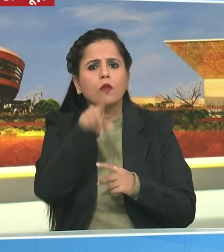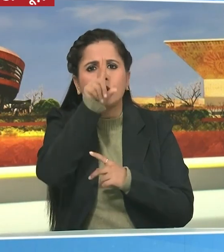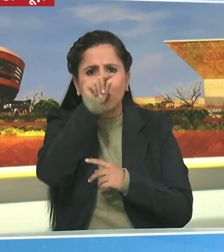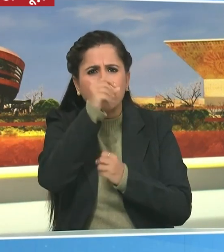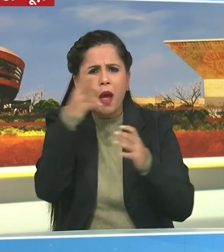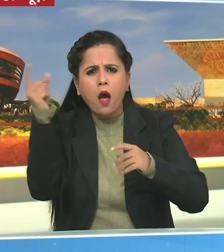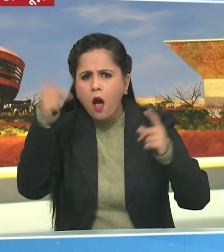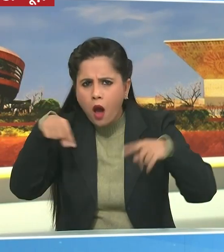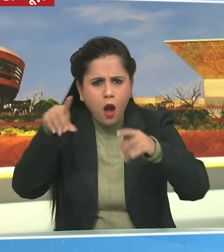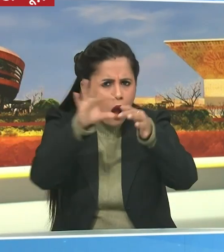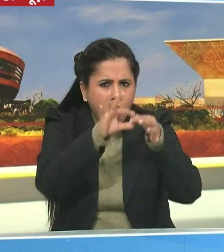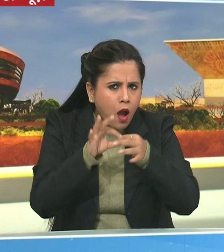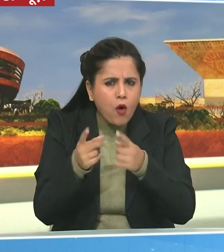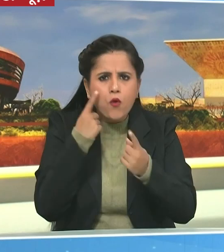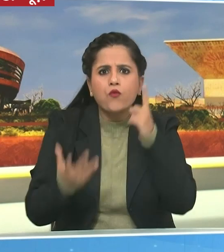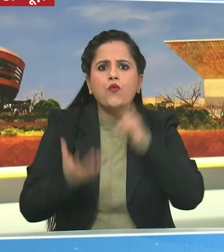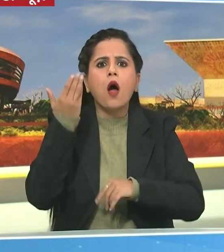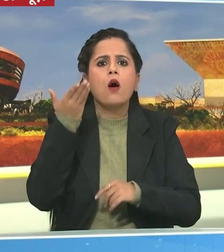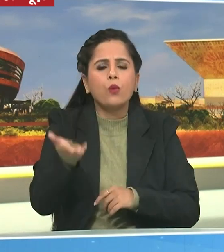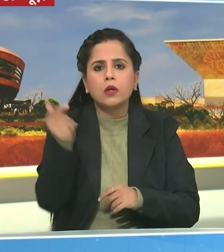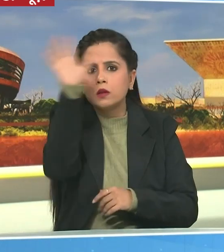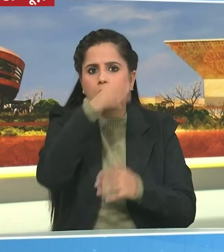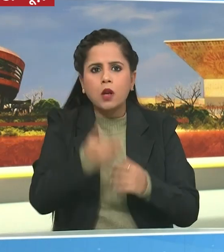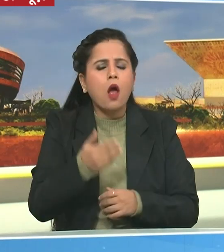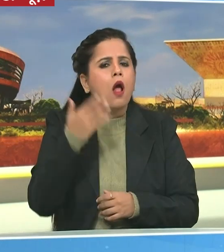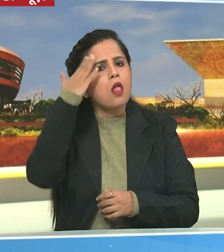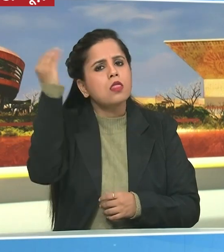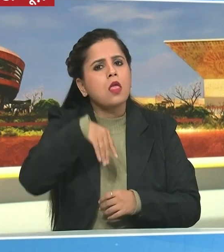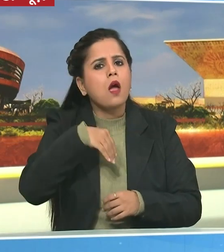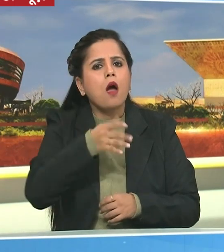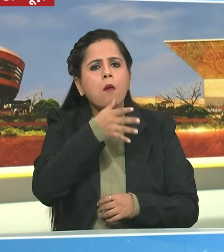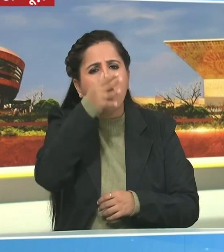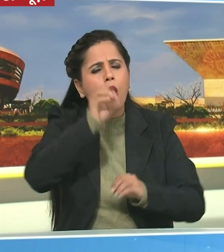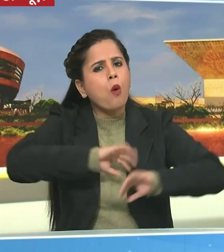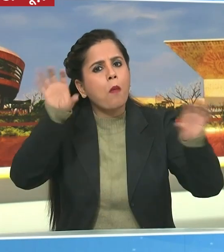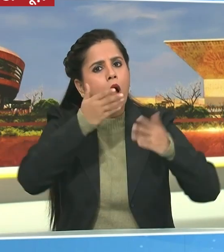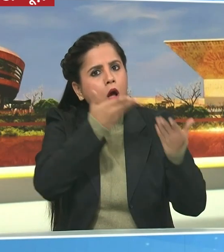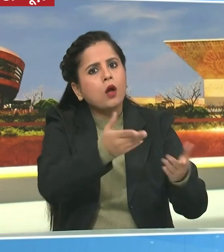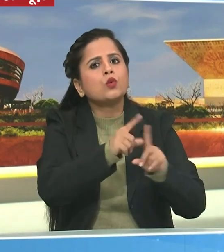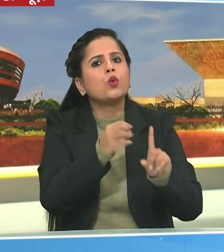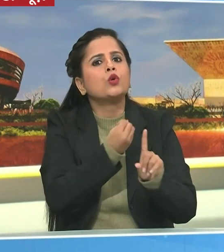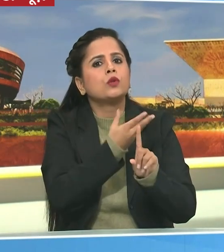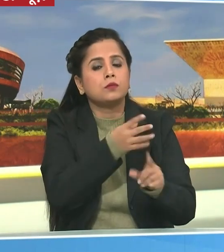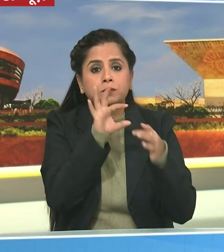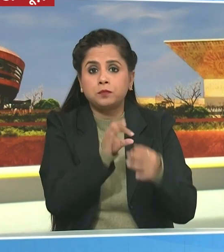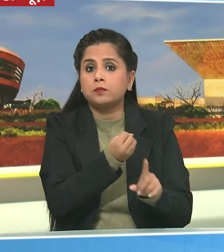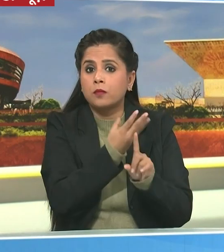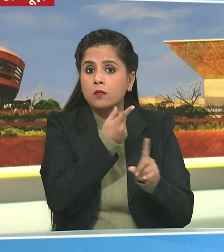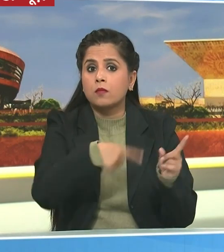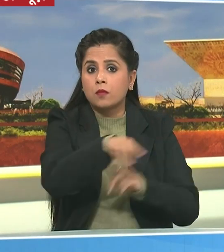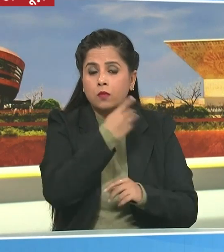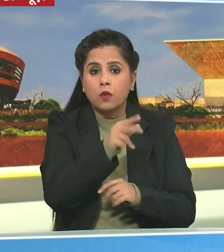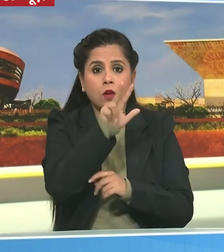कई तथ्यों की जांच की है। ये देश में गलत सूचनाएं प्रसारित कर रहे थे। संबंधित YouTube चैनलों